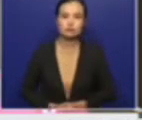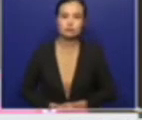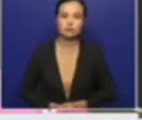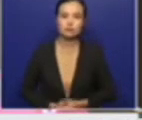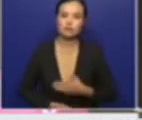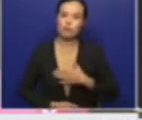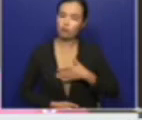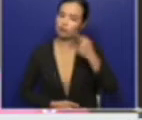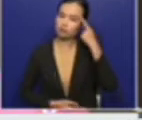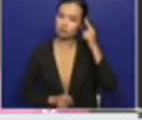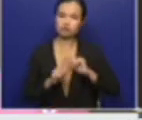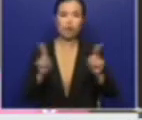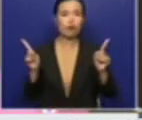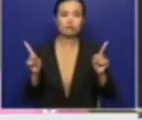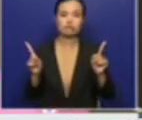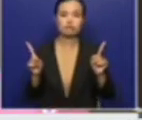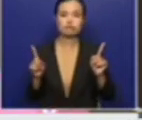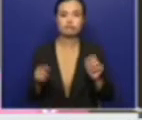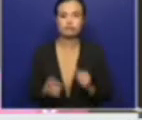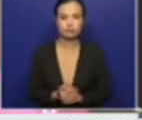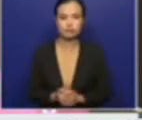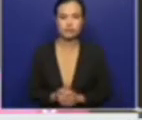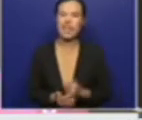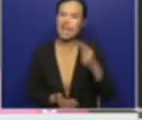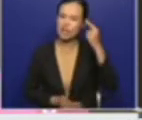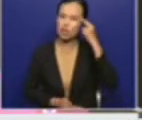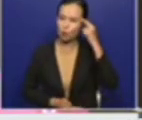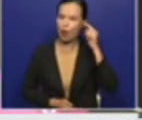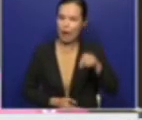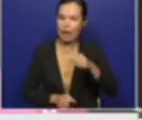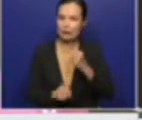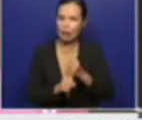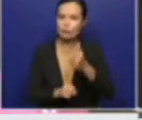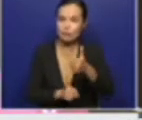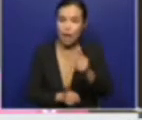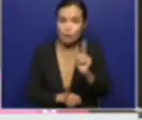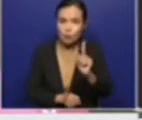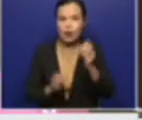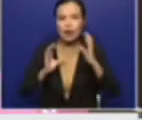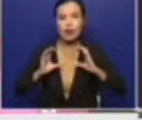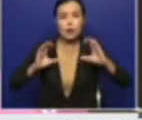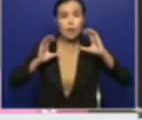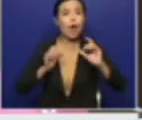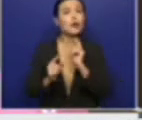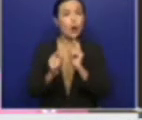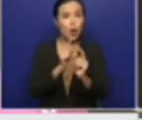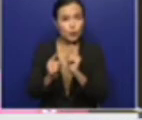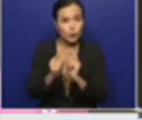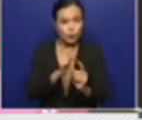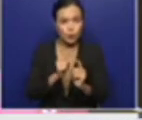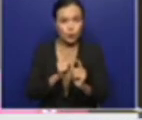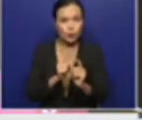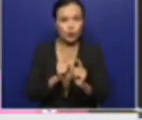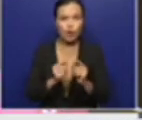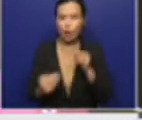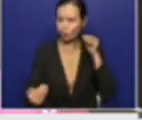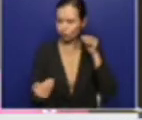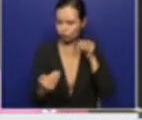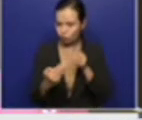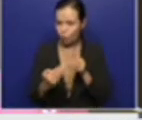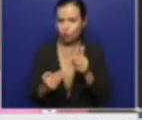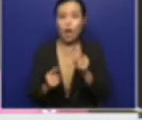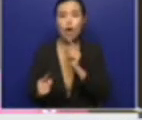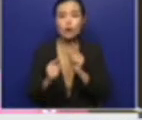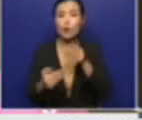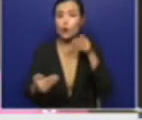ม่เห็นด้วยผมคิดว่าอย่างน้อยๆรัฐบาลจะได้คุยหรือได้ดีลโดยตรง